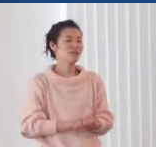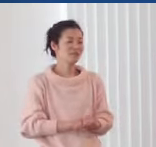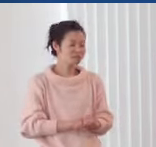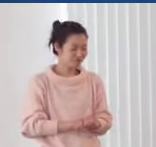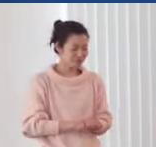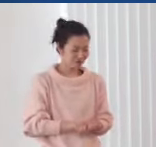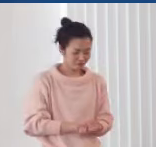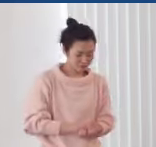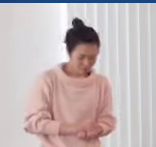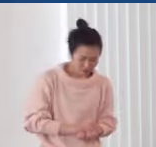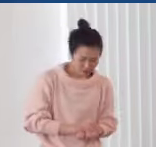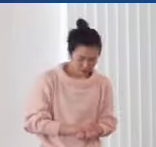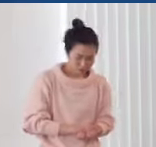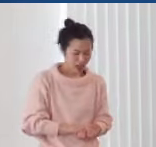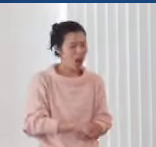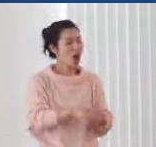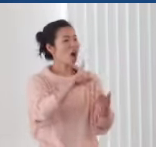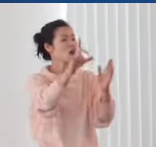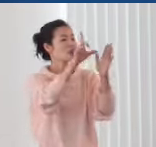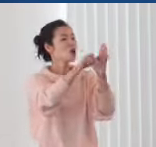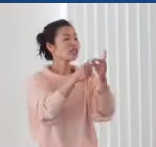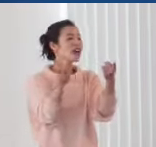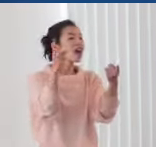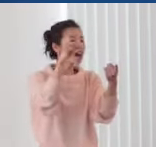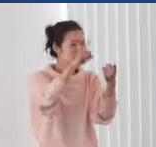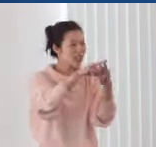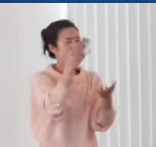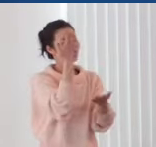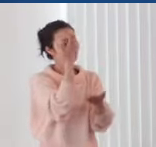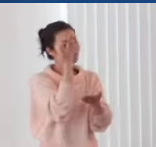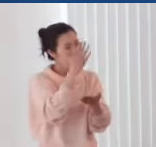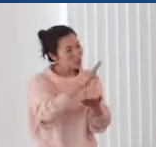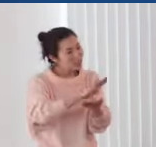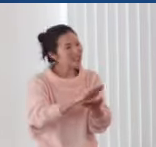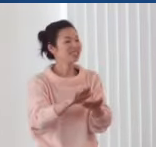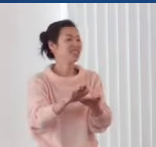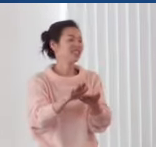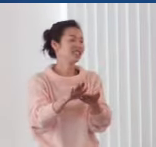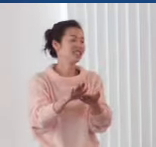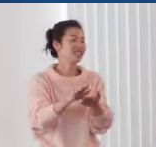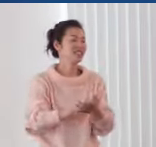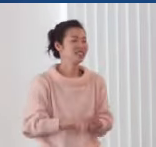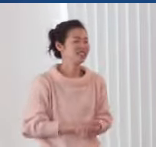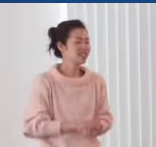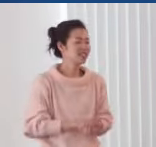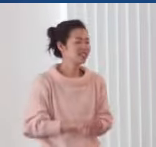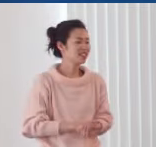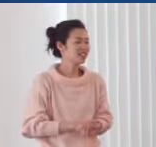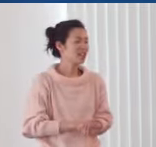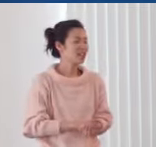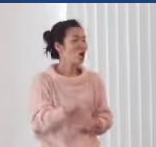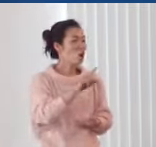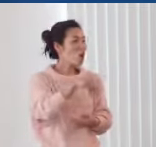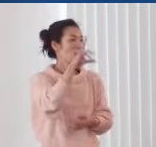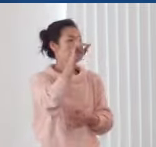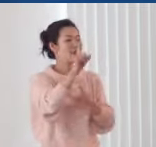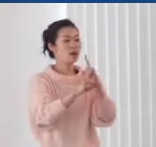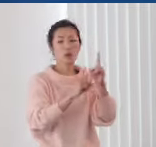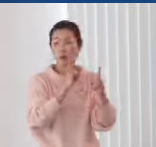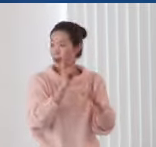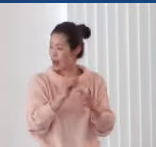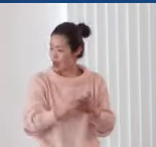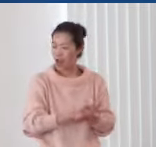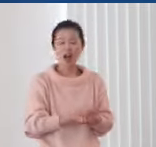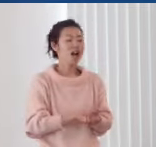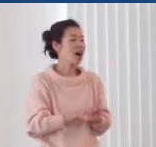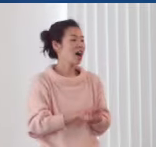ました。時にかなって美しいというテーマでありますけれども、まあこの御言葉がやはり